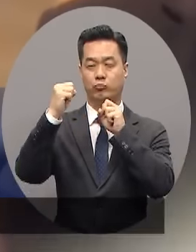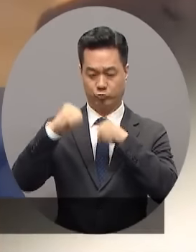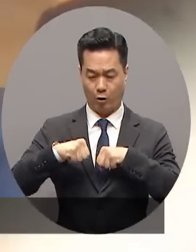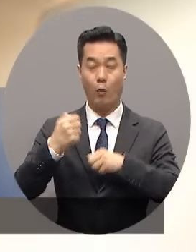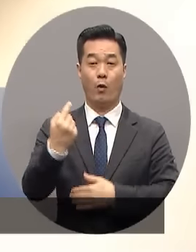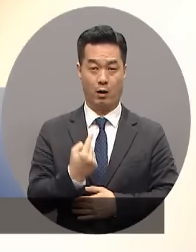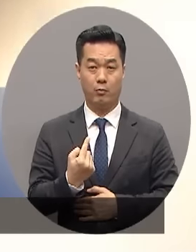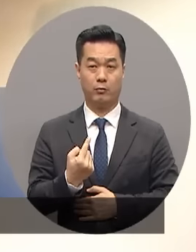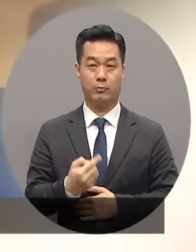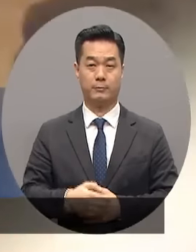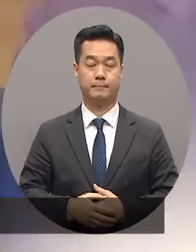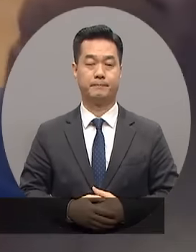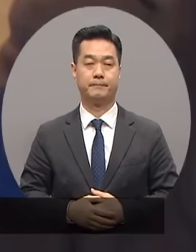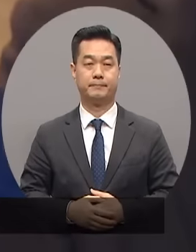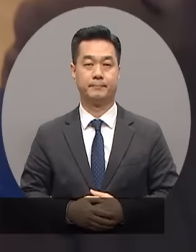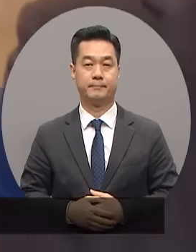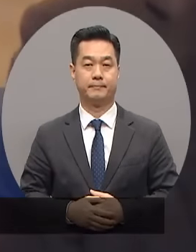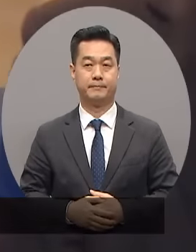받아들였고